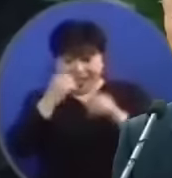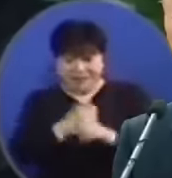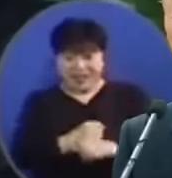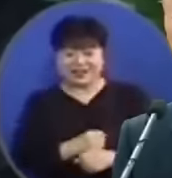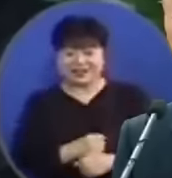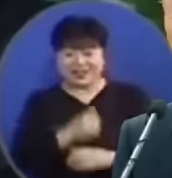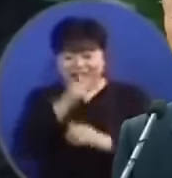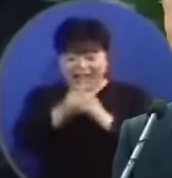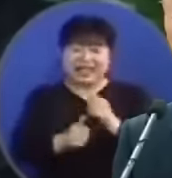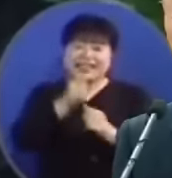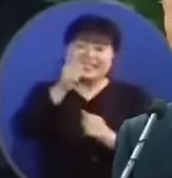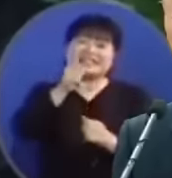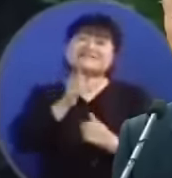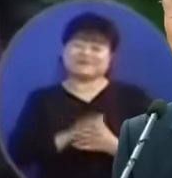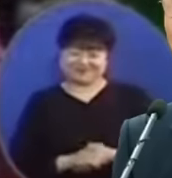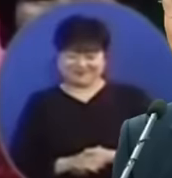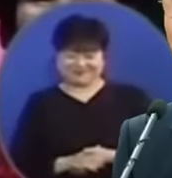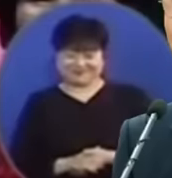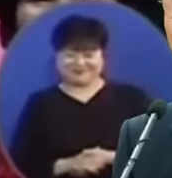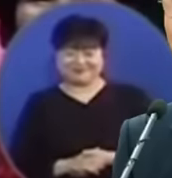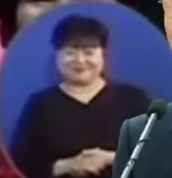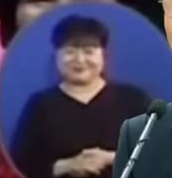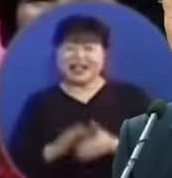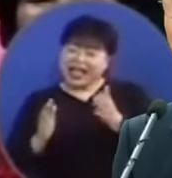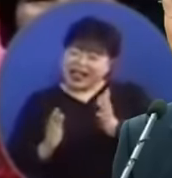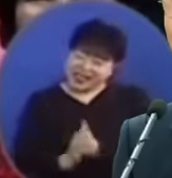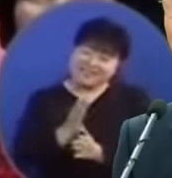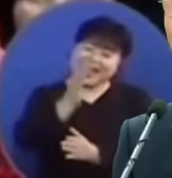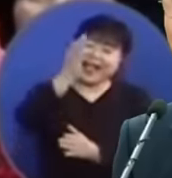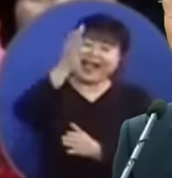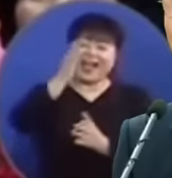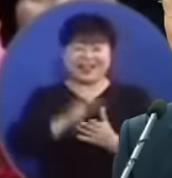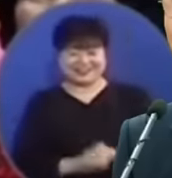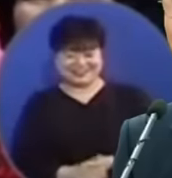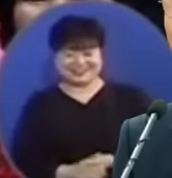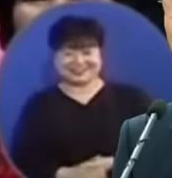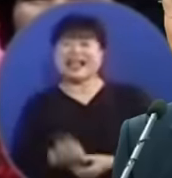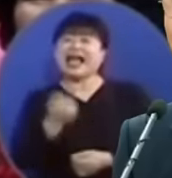할까요? 하나님 할렐루야